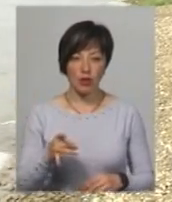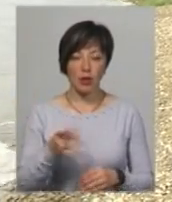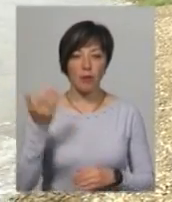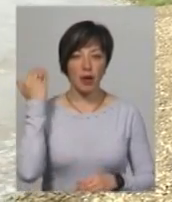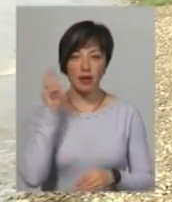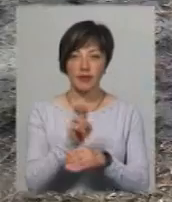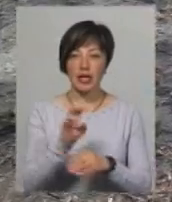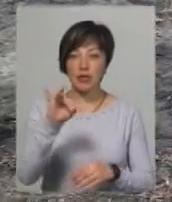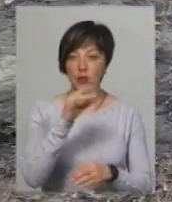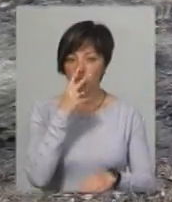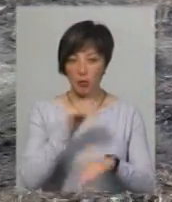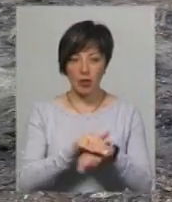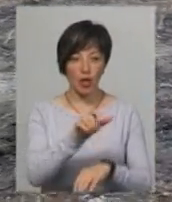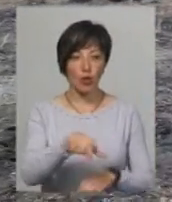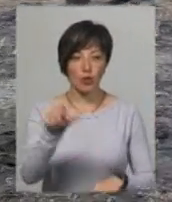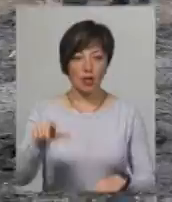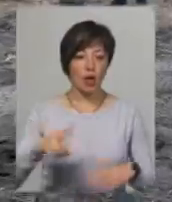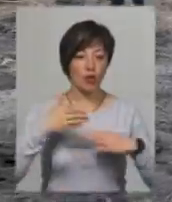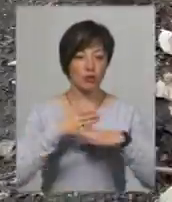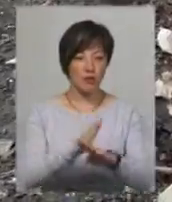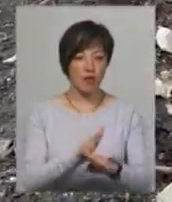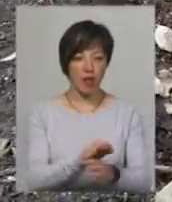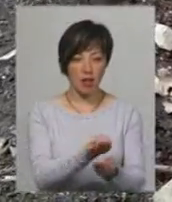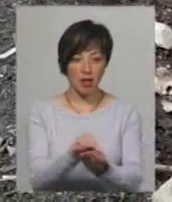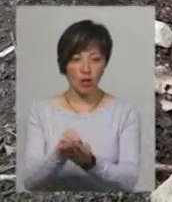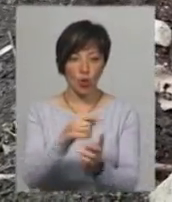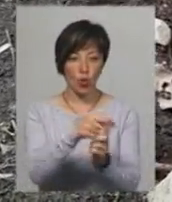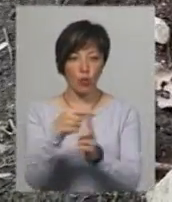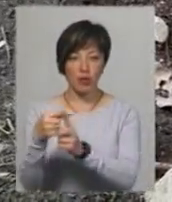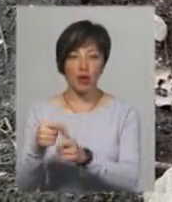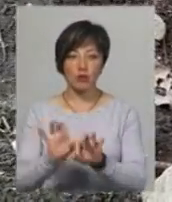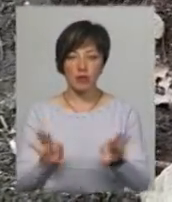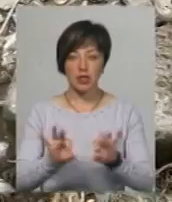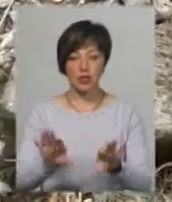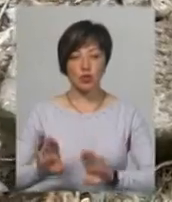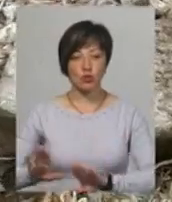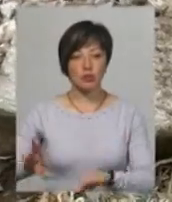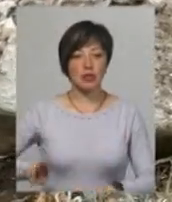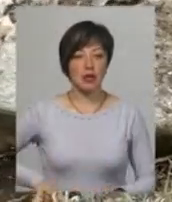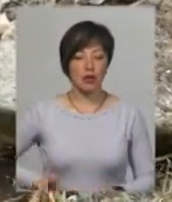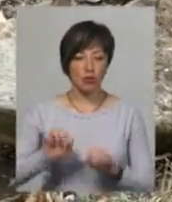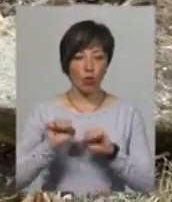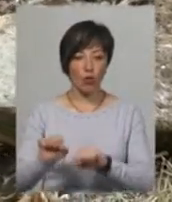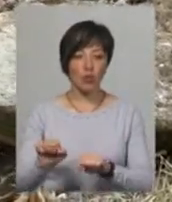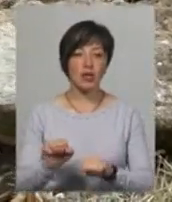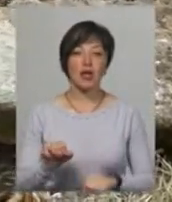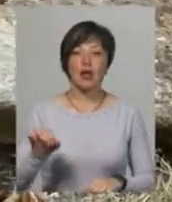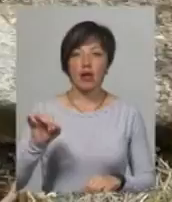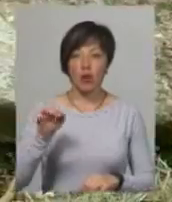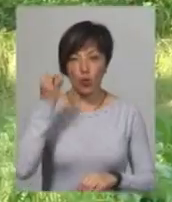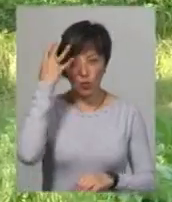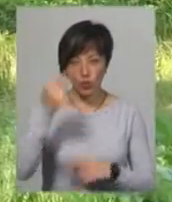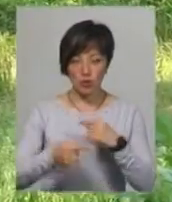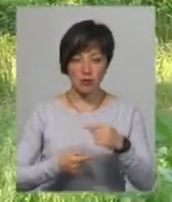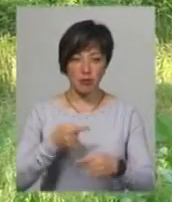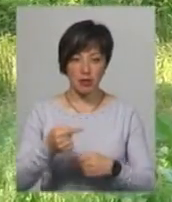відвідин історики помітили людей, котрі розбивали надгробки. Розповідає заступник директора з охорони культурної спадщини Хмельницького обласного